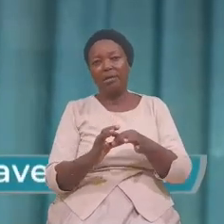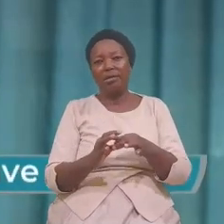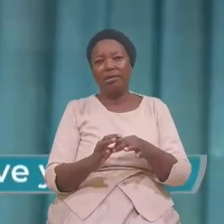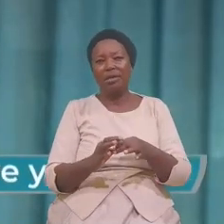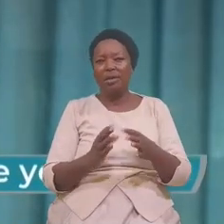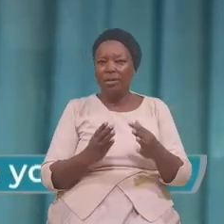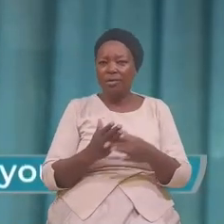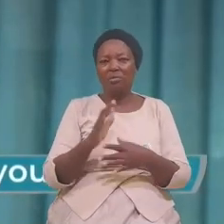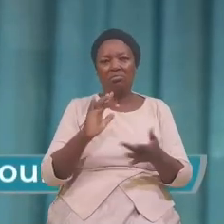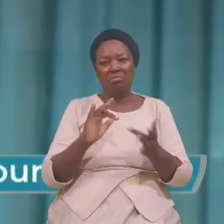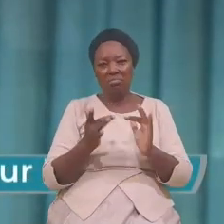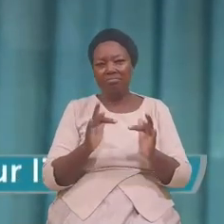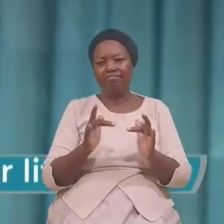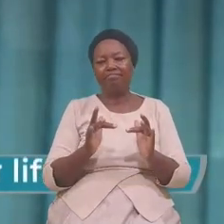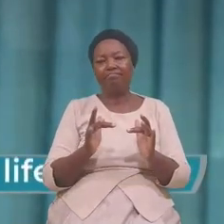sociaux,